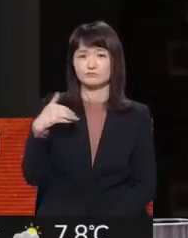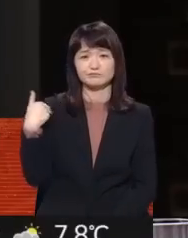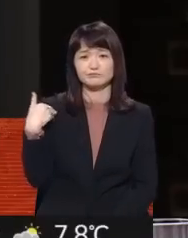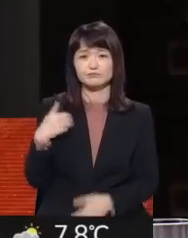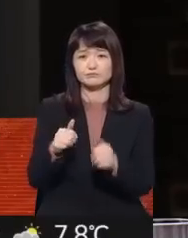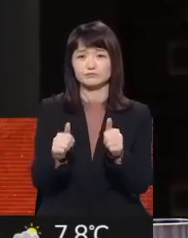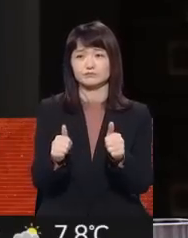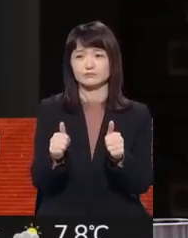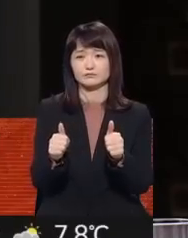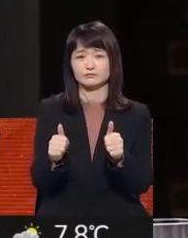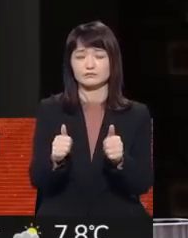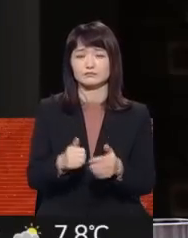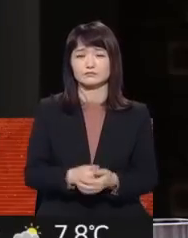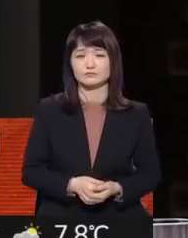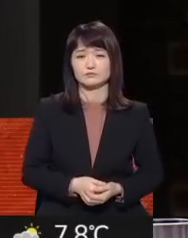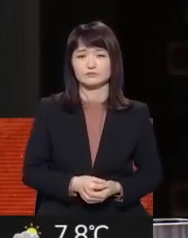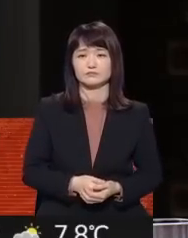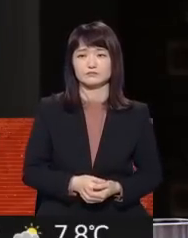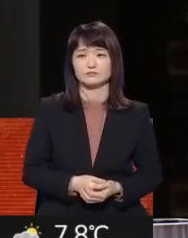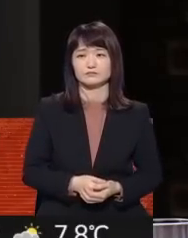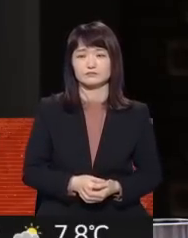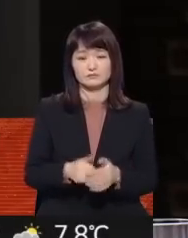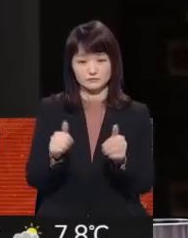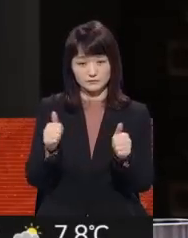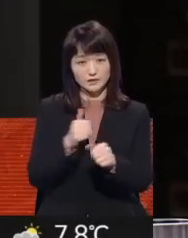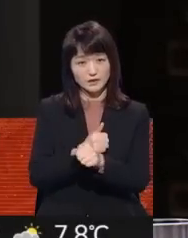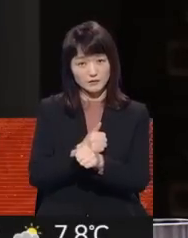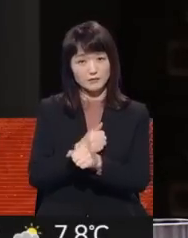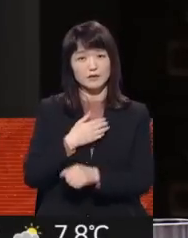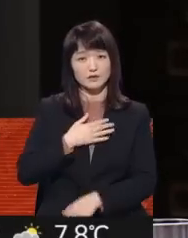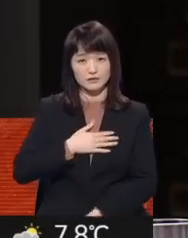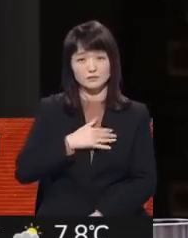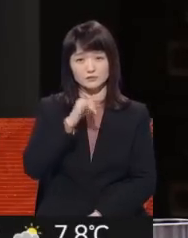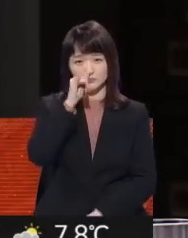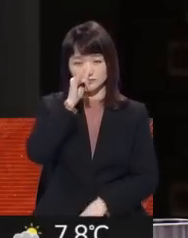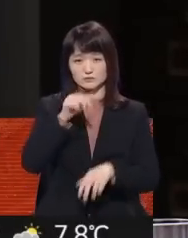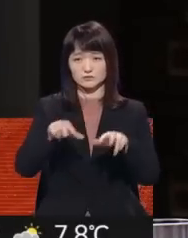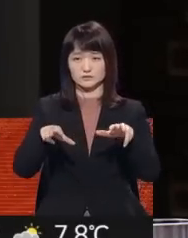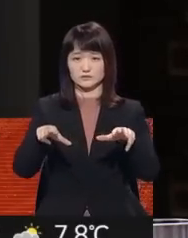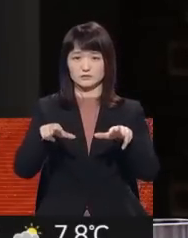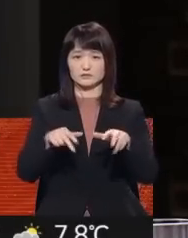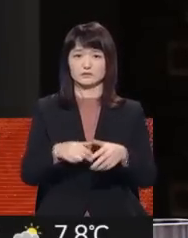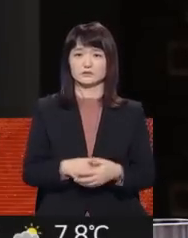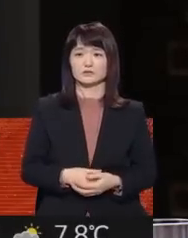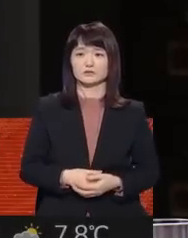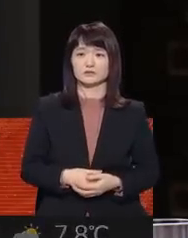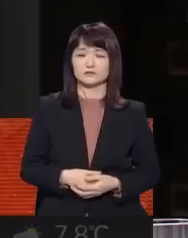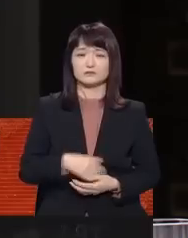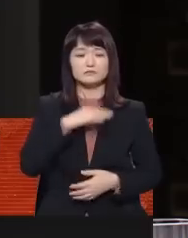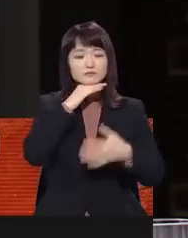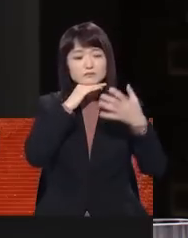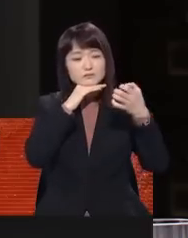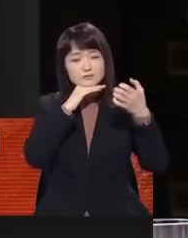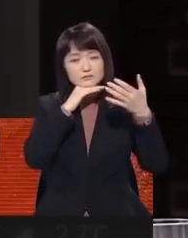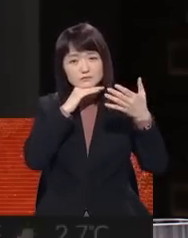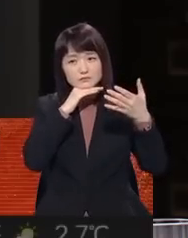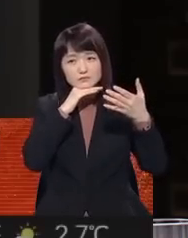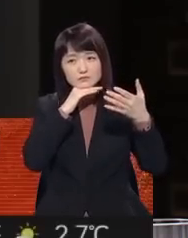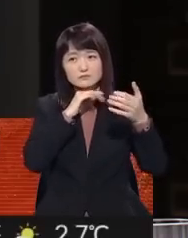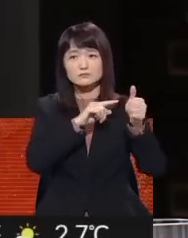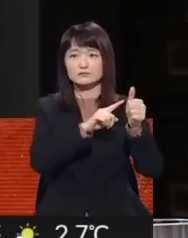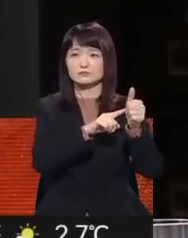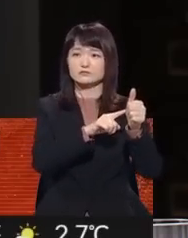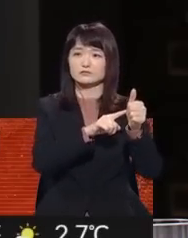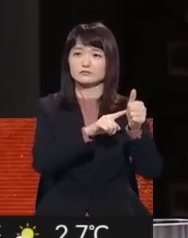뭐 재판 뭐 재판을 해봐야겠지만 현재 우리 99살 뭐